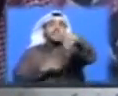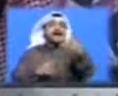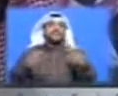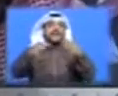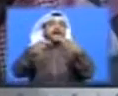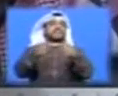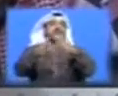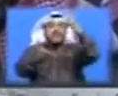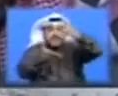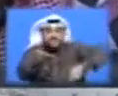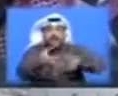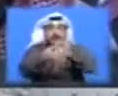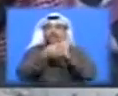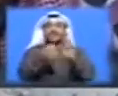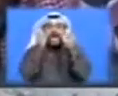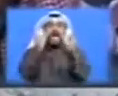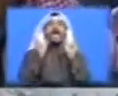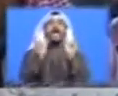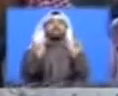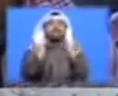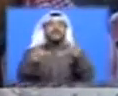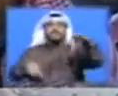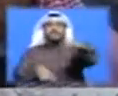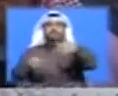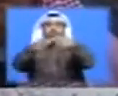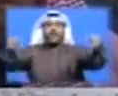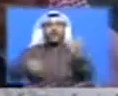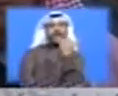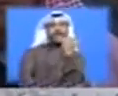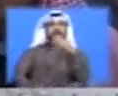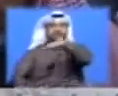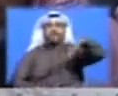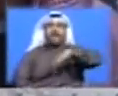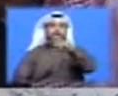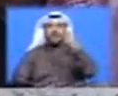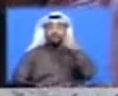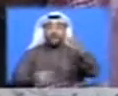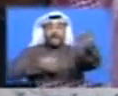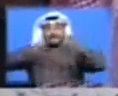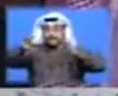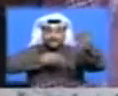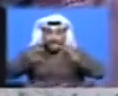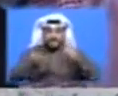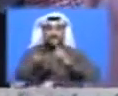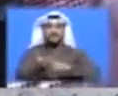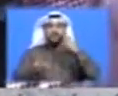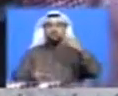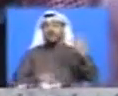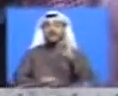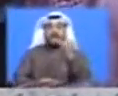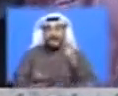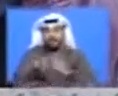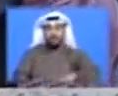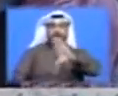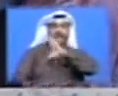هذه الاتفاقية الأمنية، بينا أهمية التعاون في المجالات المتعددة السياسية والاقتصادية